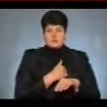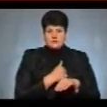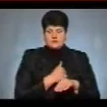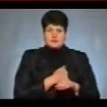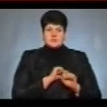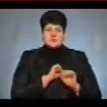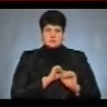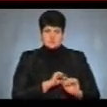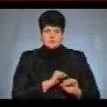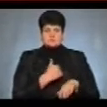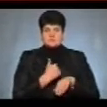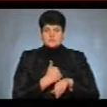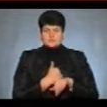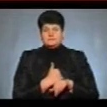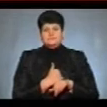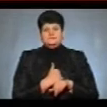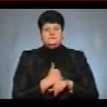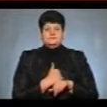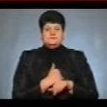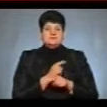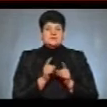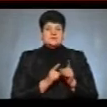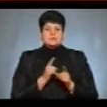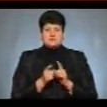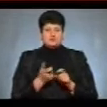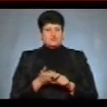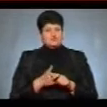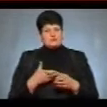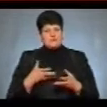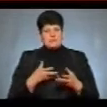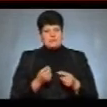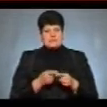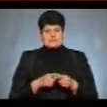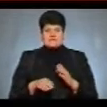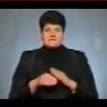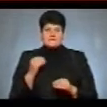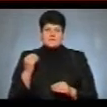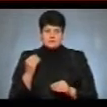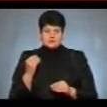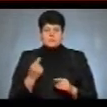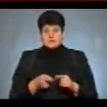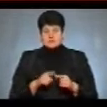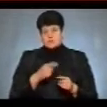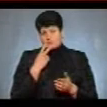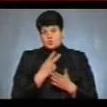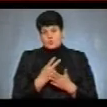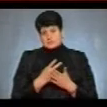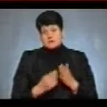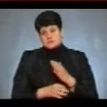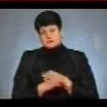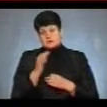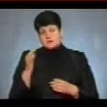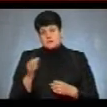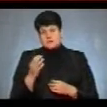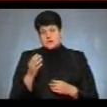безпеки, пріоритети, скажімо, змін, вони дуже вплинули на ці вибори. І це от якраз показали східні